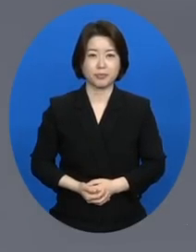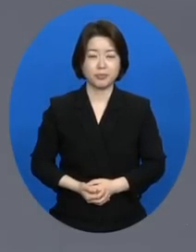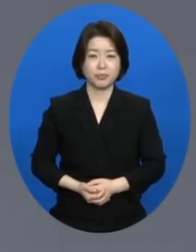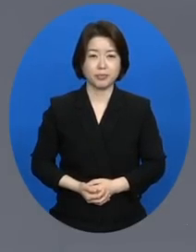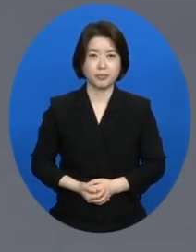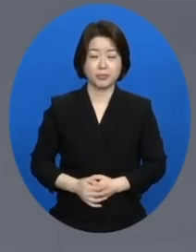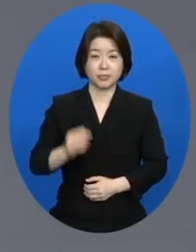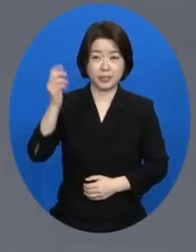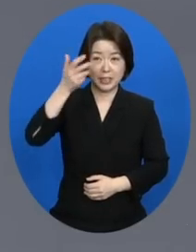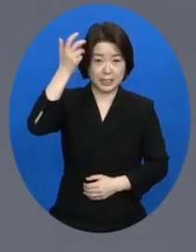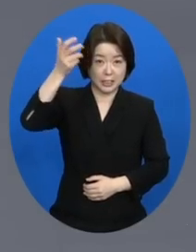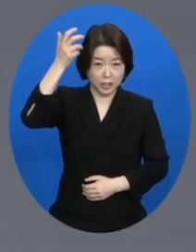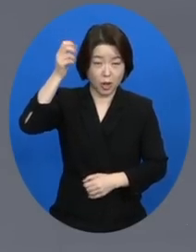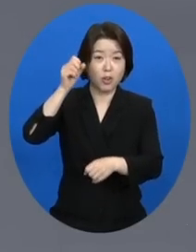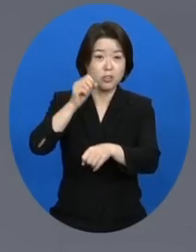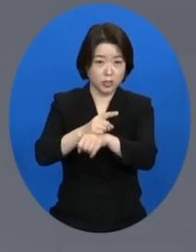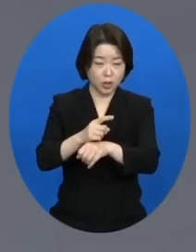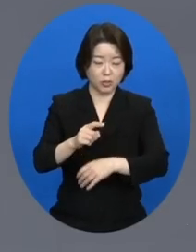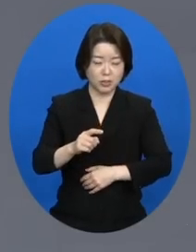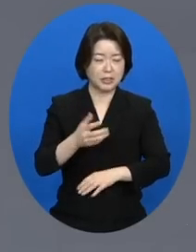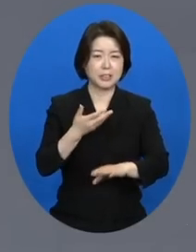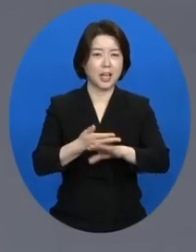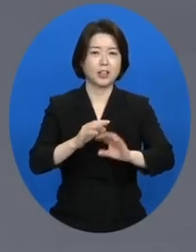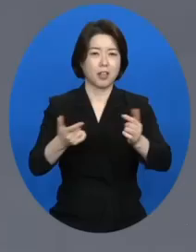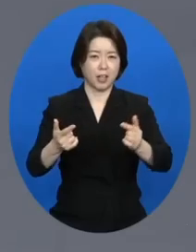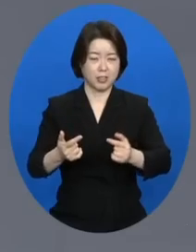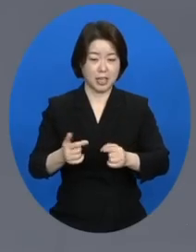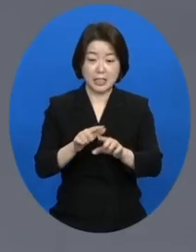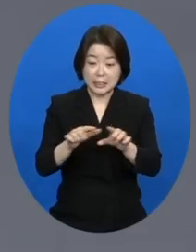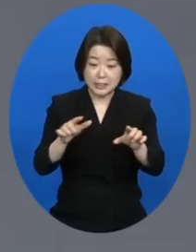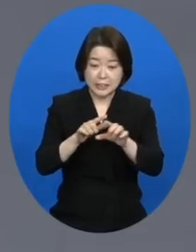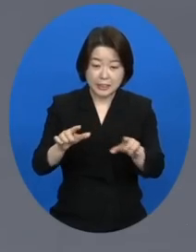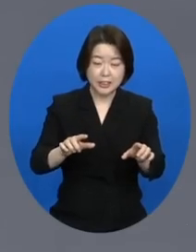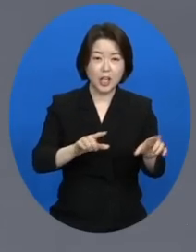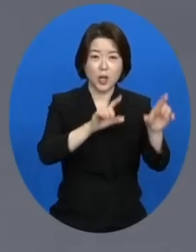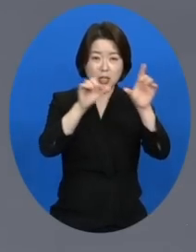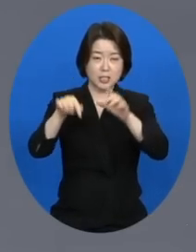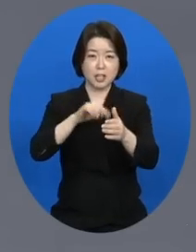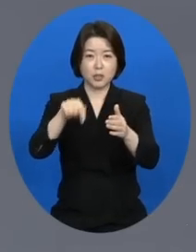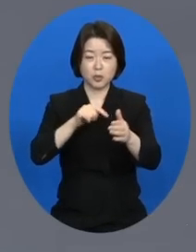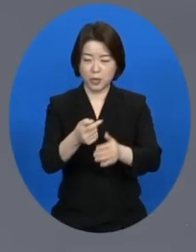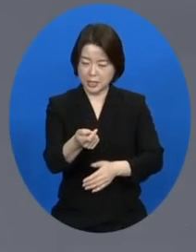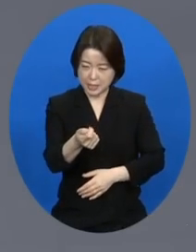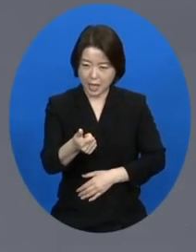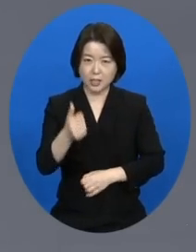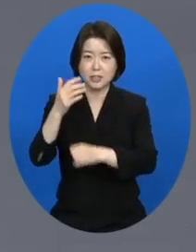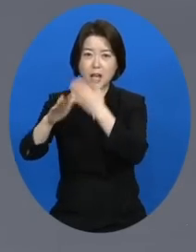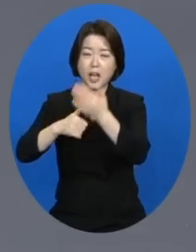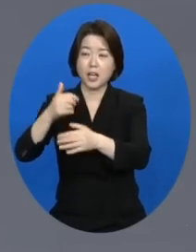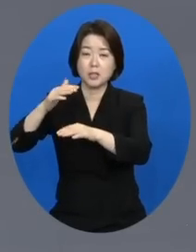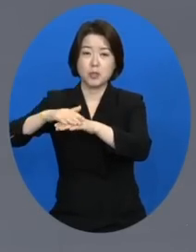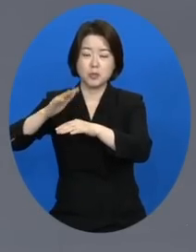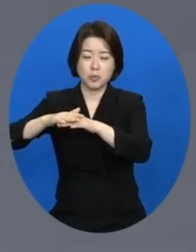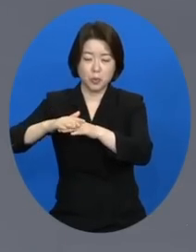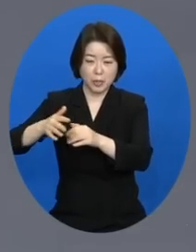영성이란 건 딴 게 아니고 아주 사소해 보이는 일상 속에 하나님의 손길을 느끼는